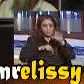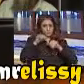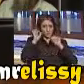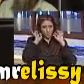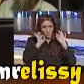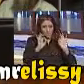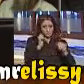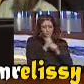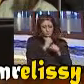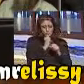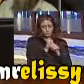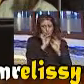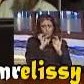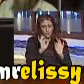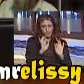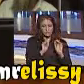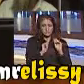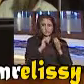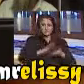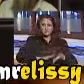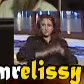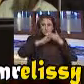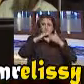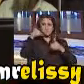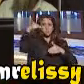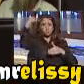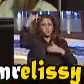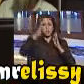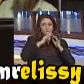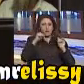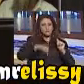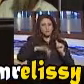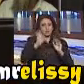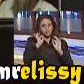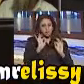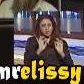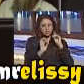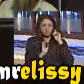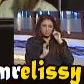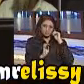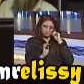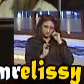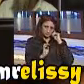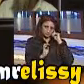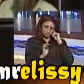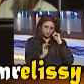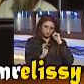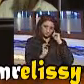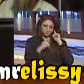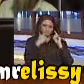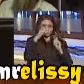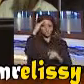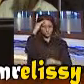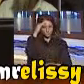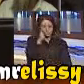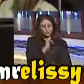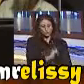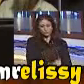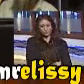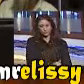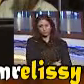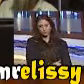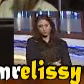حتى يشارك في صياغة مستقبل وطني دون ما نظر لأي انتماءات حزبية لهذا الشباب. شكرا